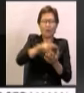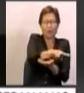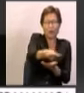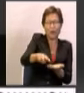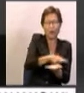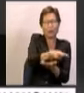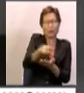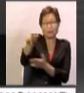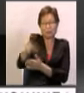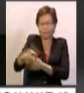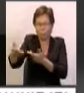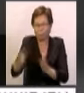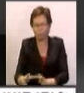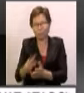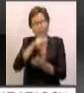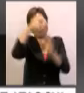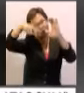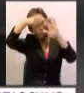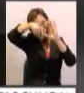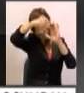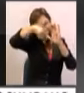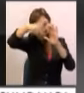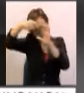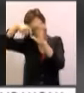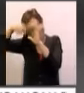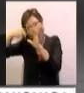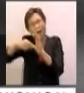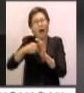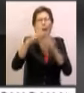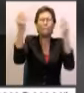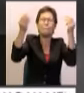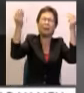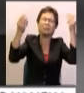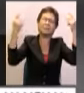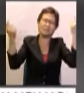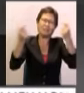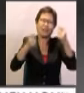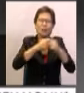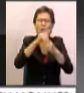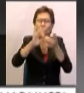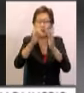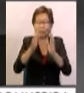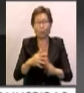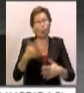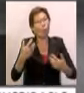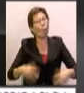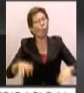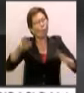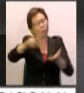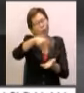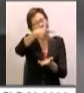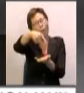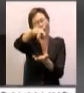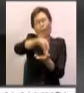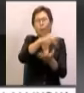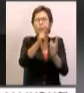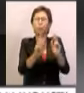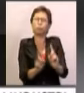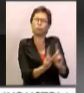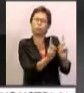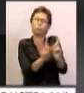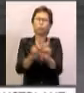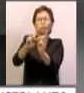dirakam salah seorang tetamu yang hadir dalam satu majlis kerakyatan. Rata-rata netizen kagum dengan gerak tari pasangan warga emas itu